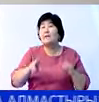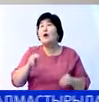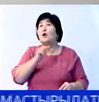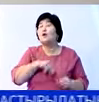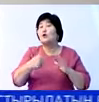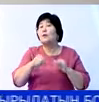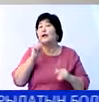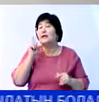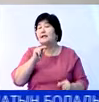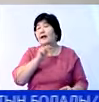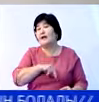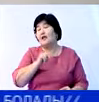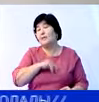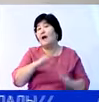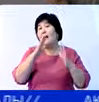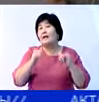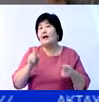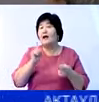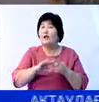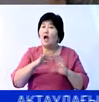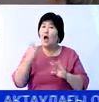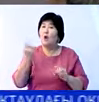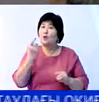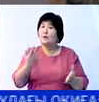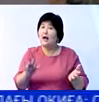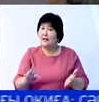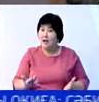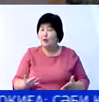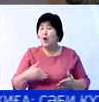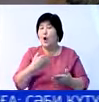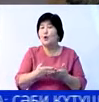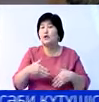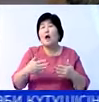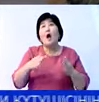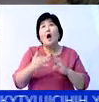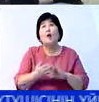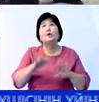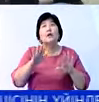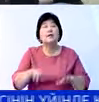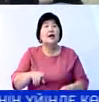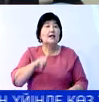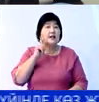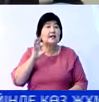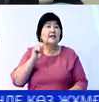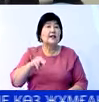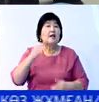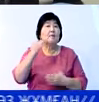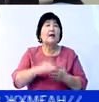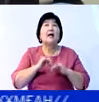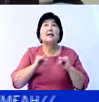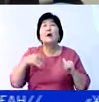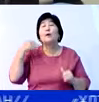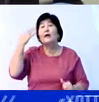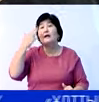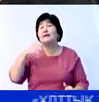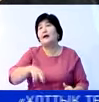жұмыссыз жастарды еңбек лагері арқылы ауыл шаруашылығына тартуға ұсыныс білдірді. Сондай-ақ ауылдық жерлерде жасыл ел бағдарламасын дамыту идеясы